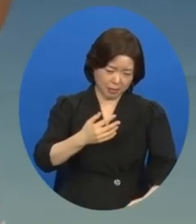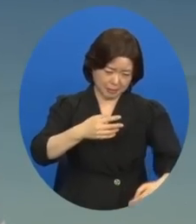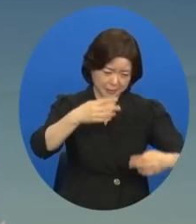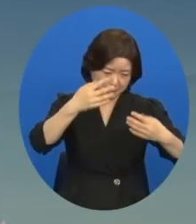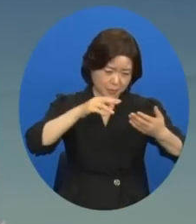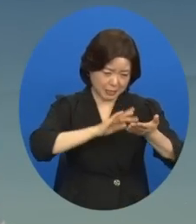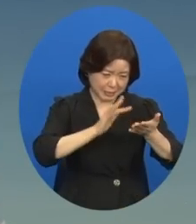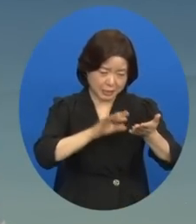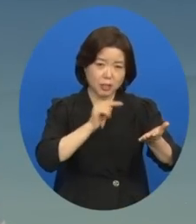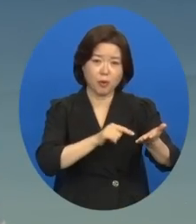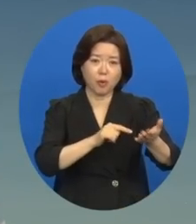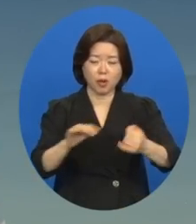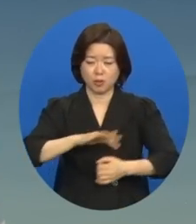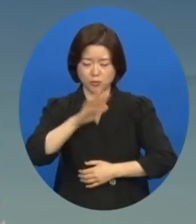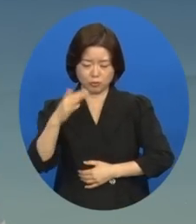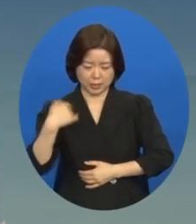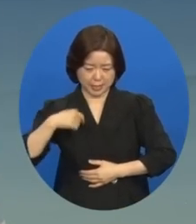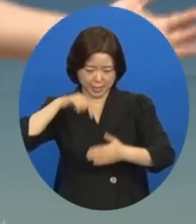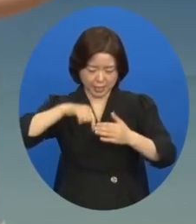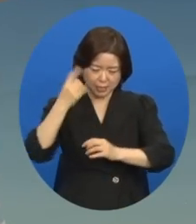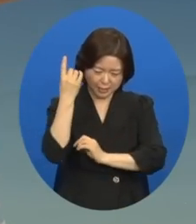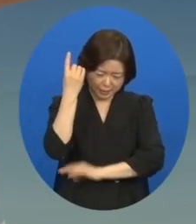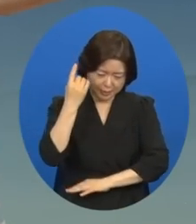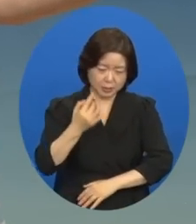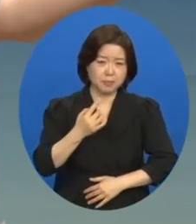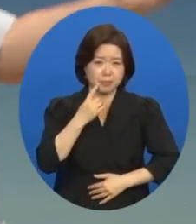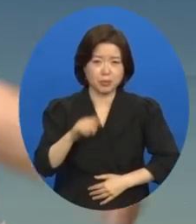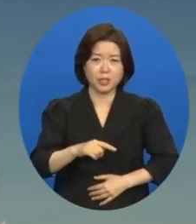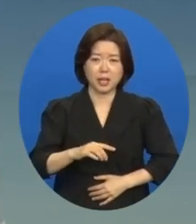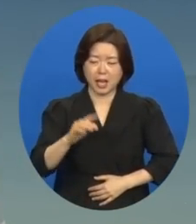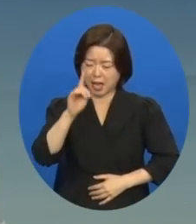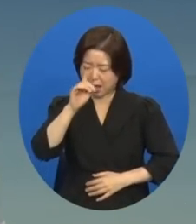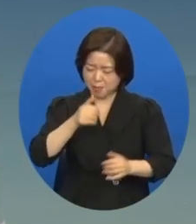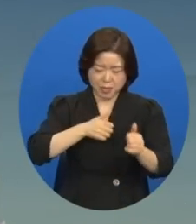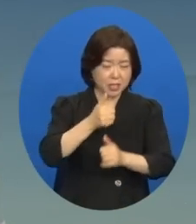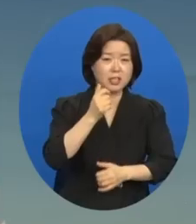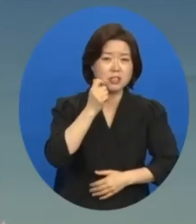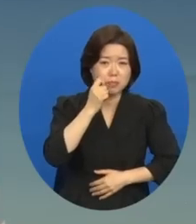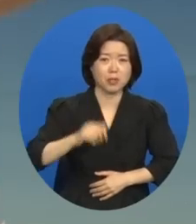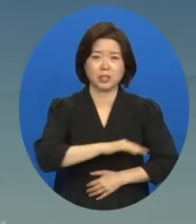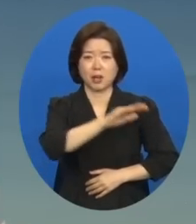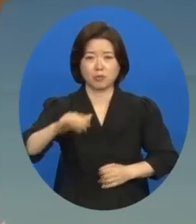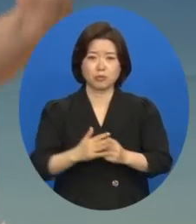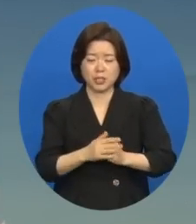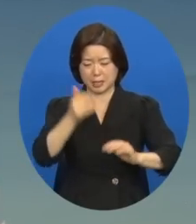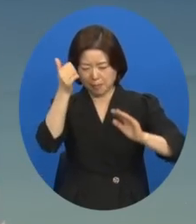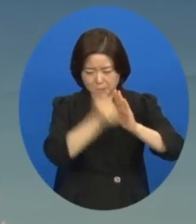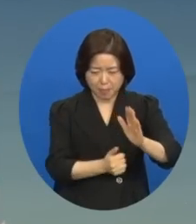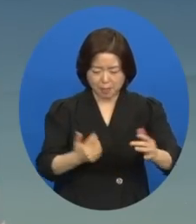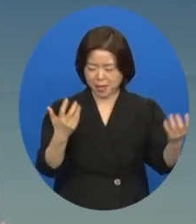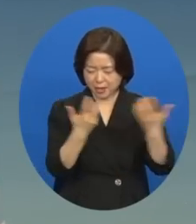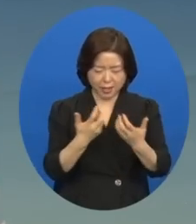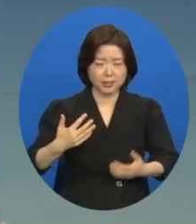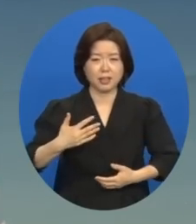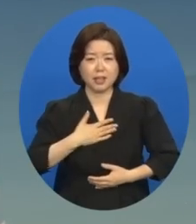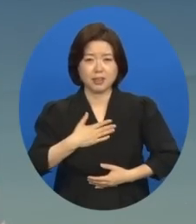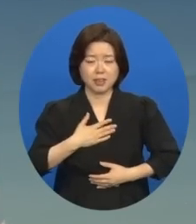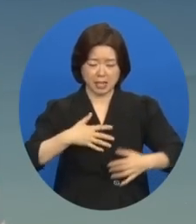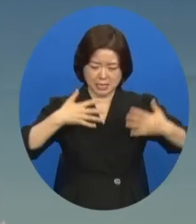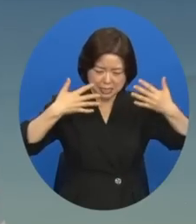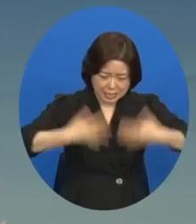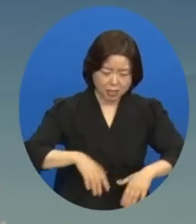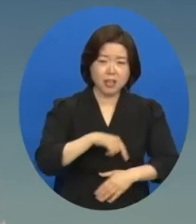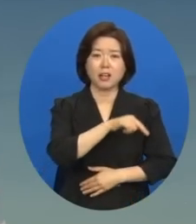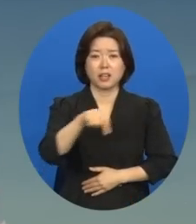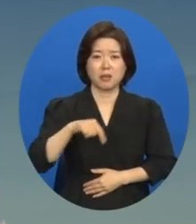우리를 사로잡고 있는 쓴뿌리, 한 번도 이겨보지 못한 우리에게 패배만 가득한 우리의